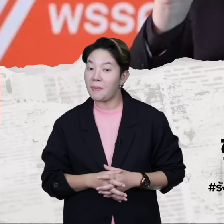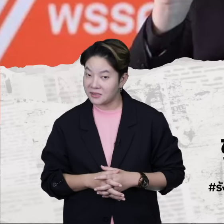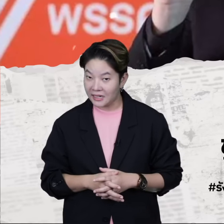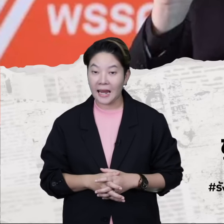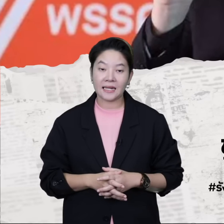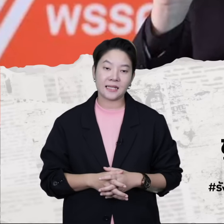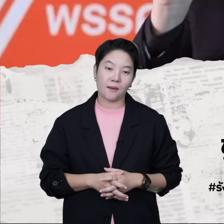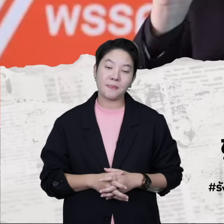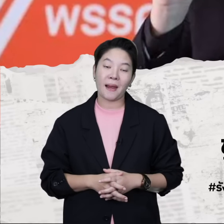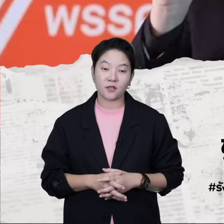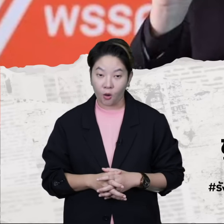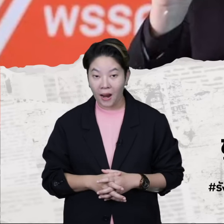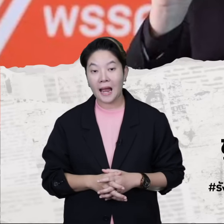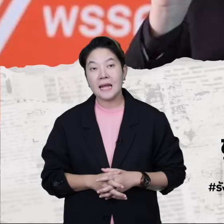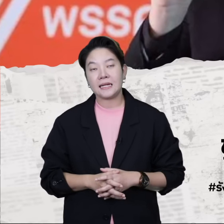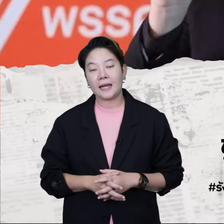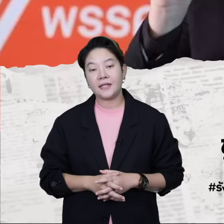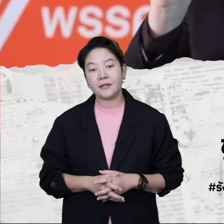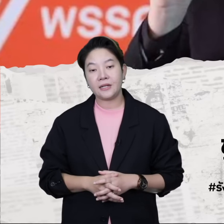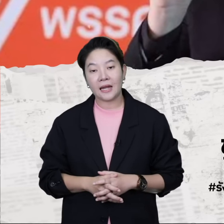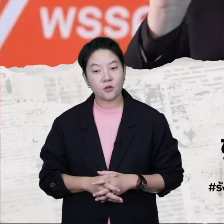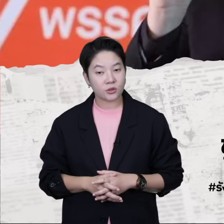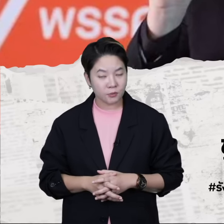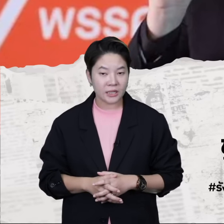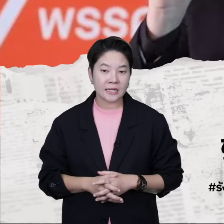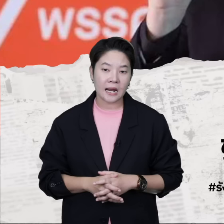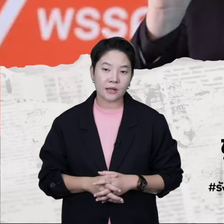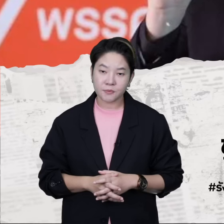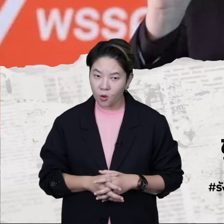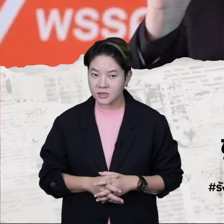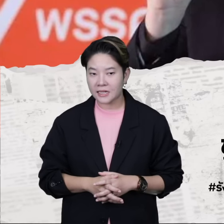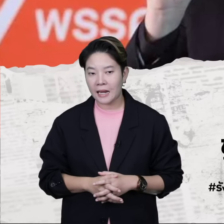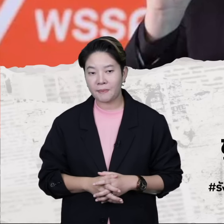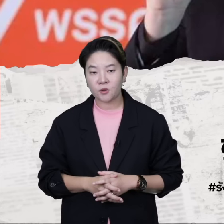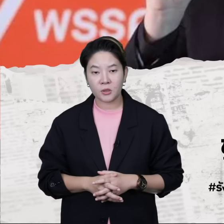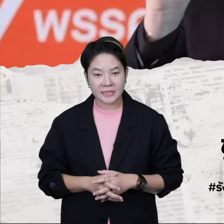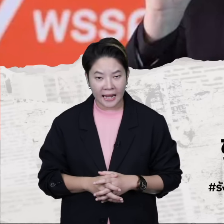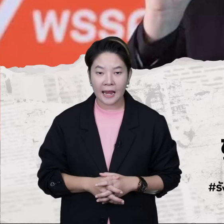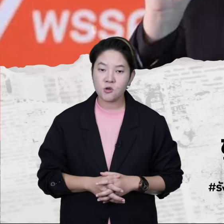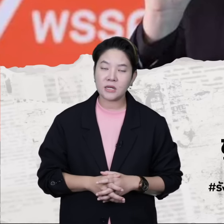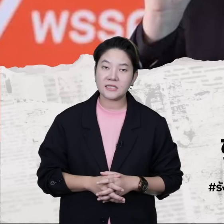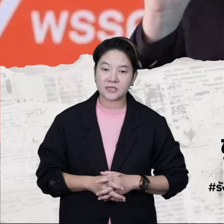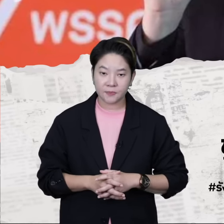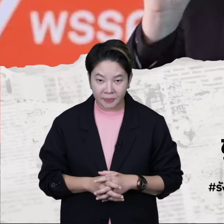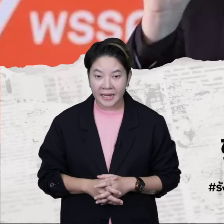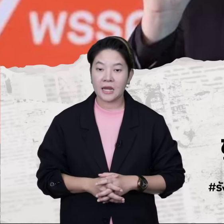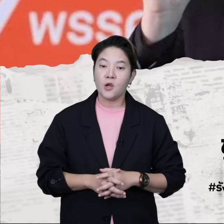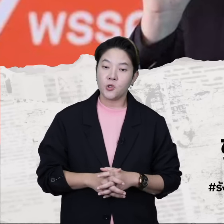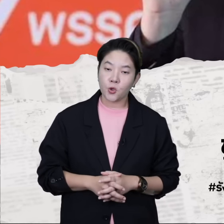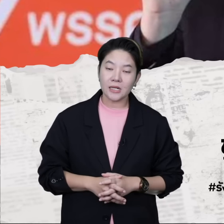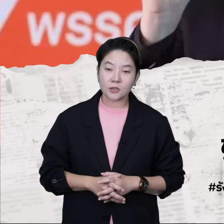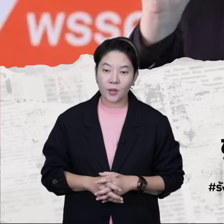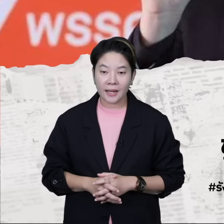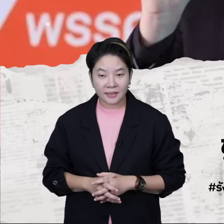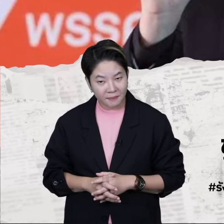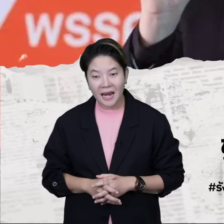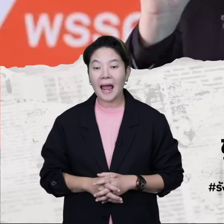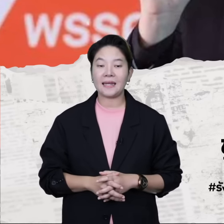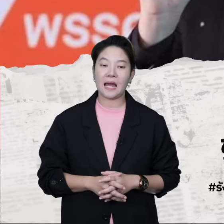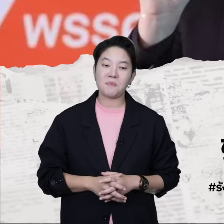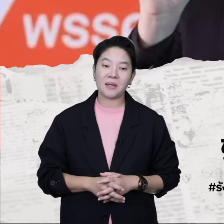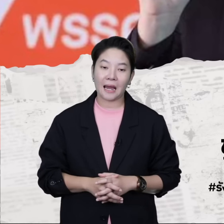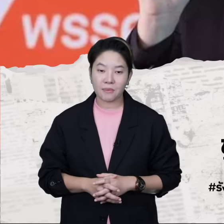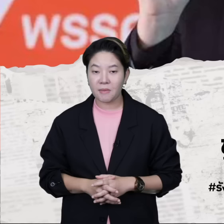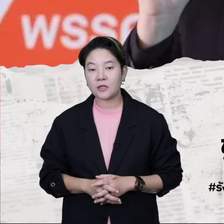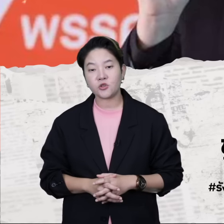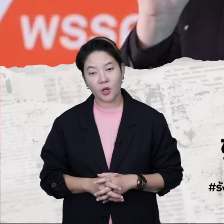ที่จะไม่เปิดสไลด์นะแต่อภิปรายต่อว่าการที่อดีตนายกรัฐมนตรีได้รับโทษจากการเป็นคนแก่อายุเกิน70ปีช่วยเหลือตัวเองไม่